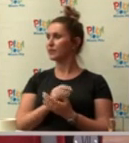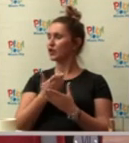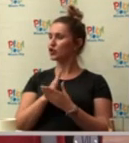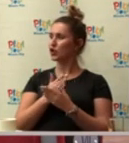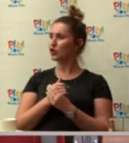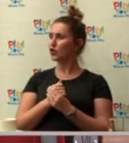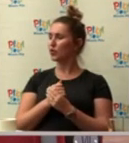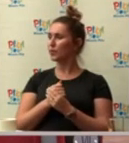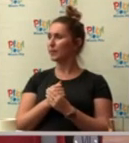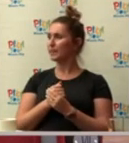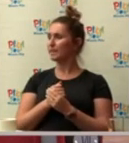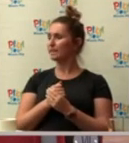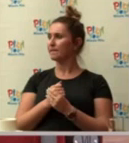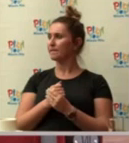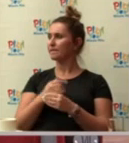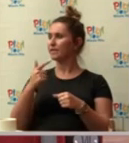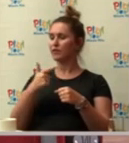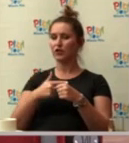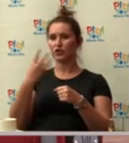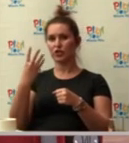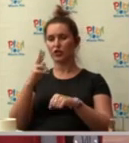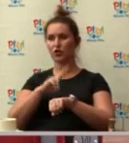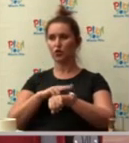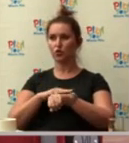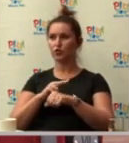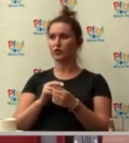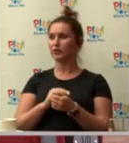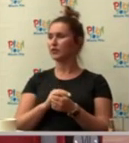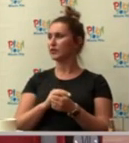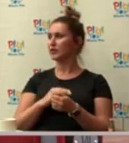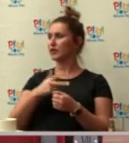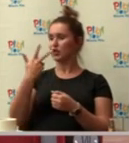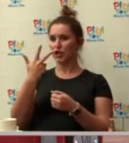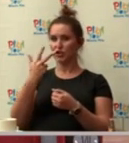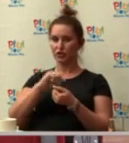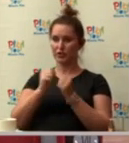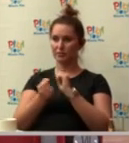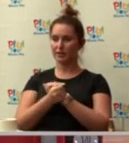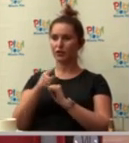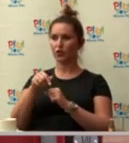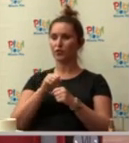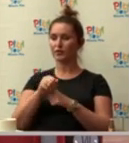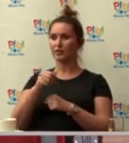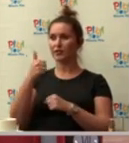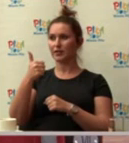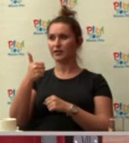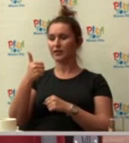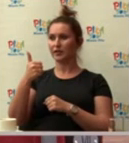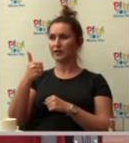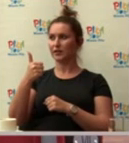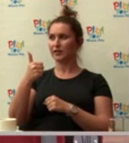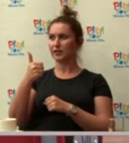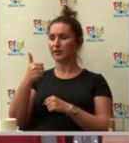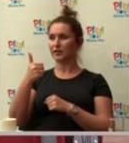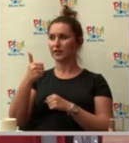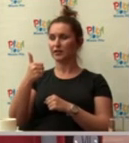Średnia zarobków strażnika, który pracuje 24 godziny na dobę, który przychodzi na 3 zmiany każdego dnia, to jest między 1600 a